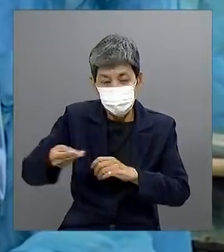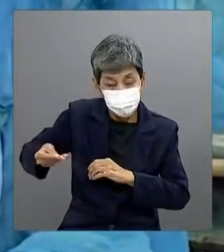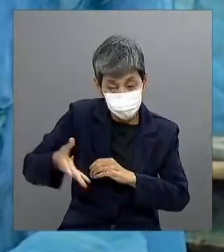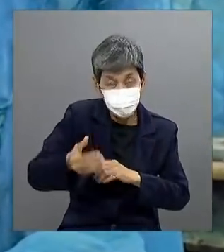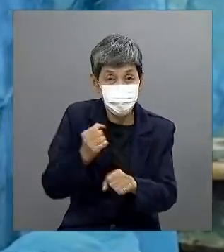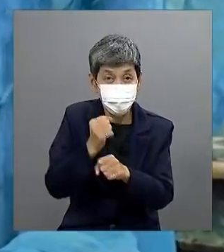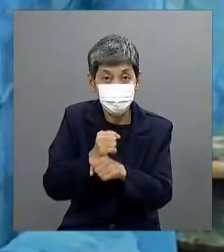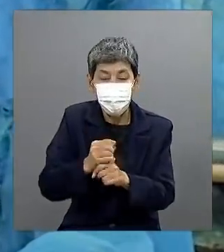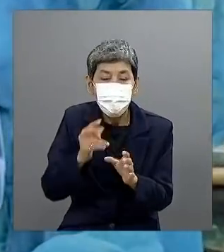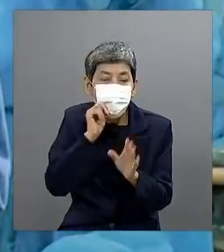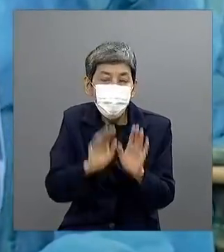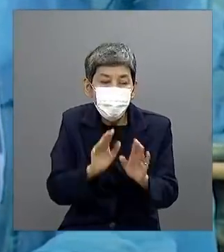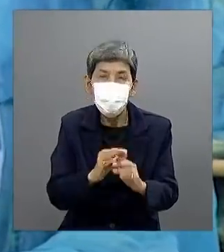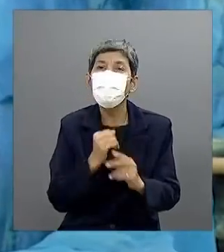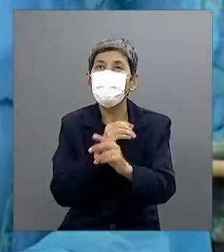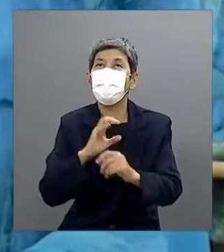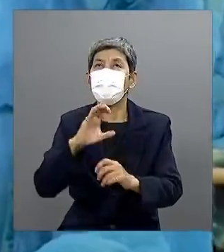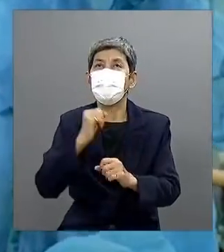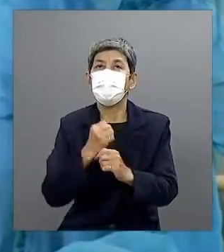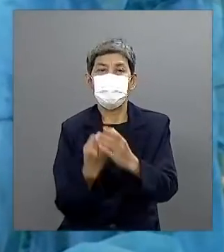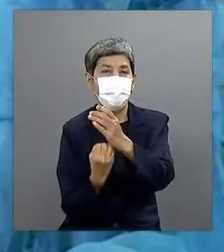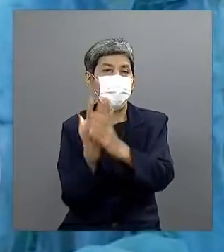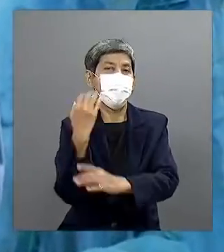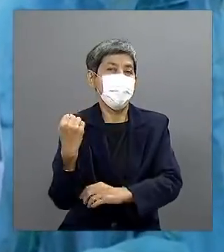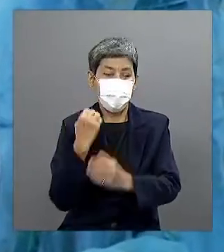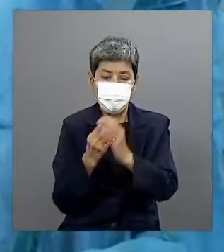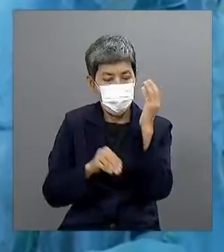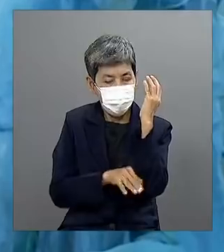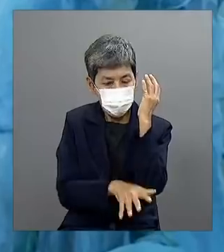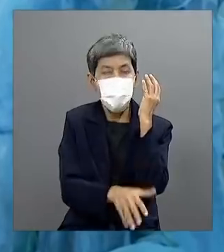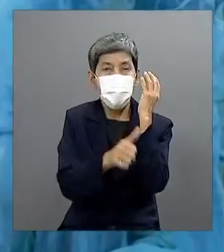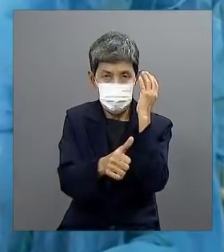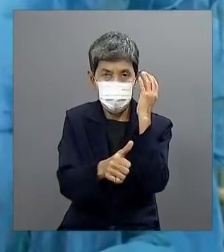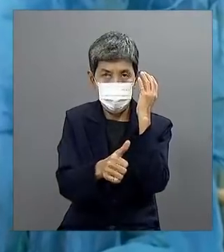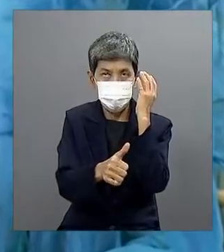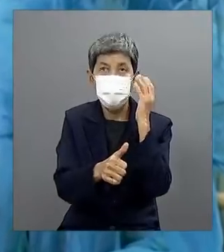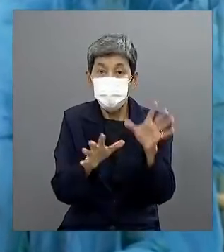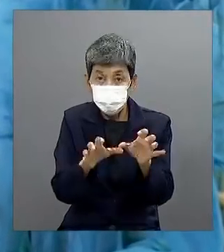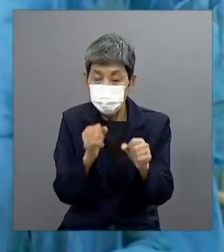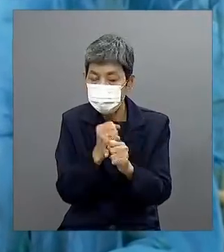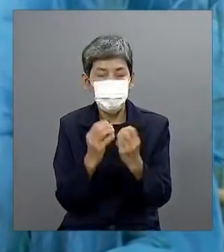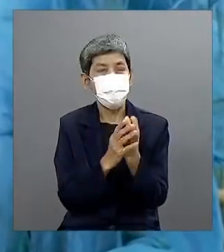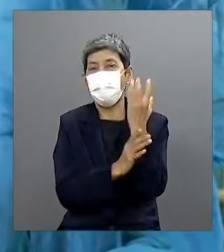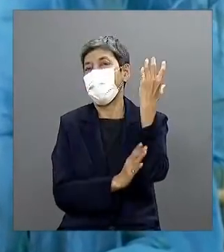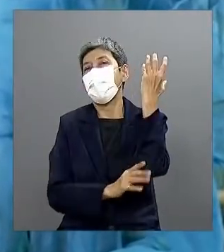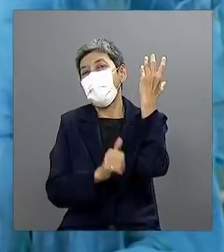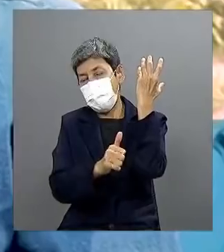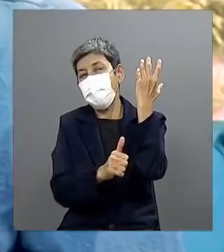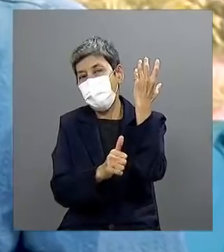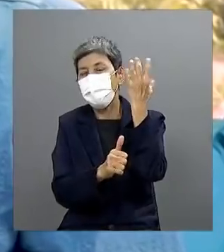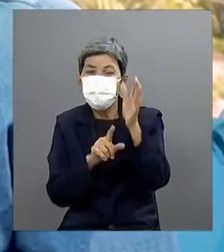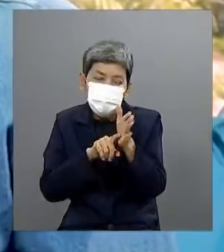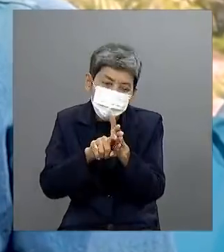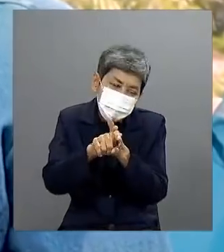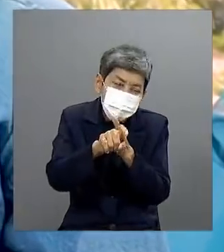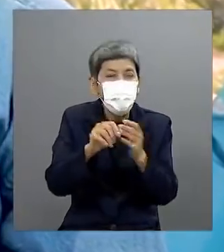แคลเซียมเพื่อบำรุงต้นไม้ให้แข็งแรงรากแข็งแรงลำต้นแข็งแรงสามารถต้านทานกับพวกแมลงศัตรูพืชตัวเ